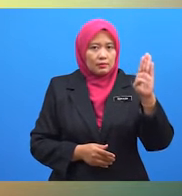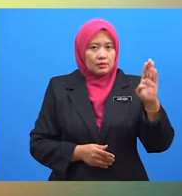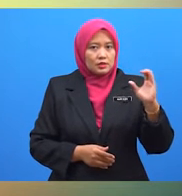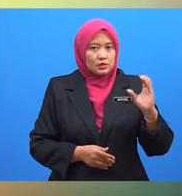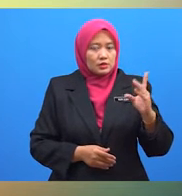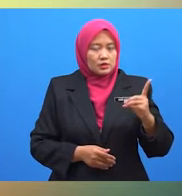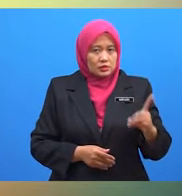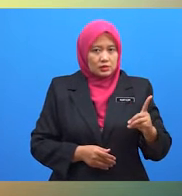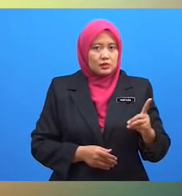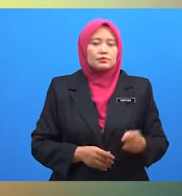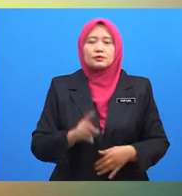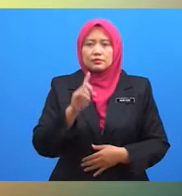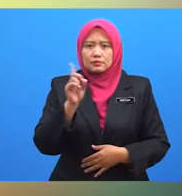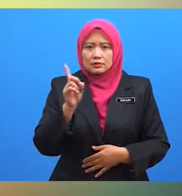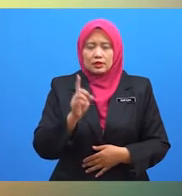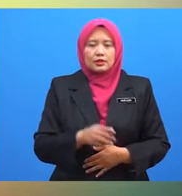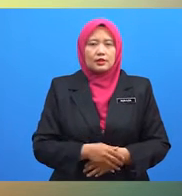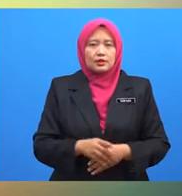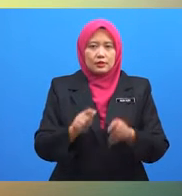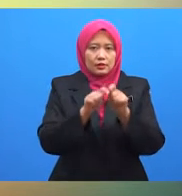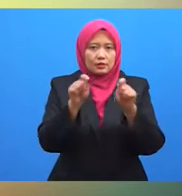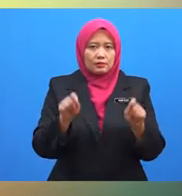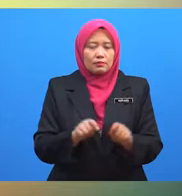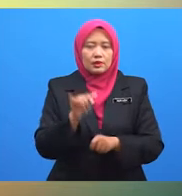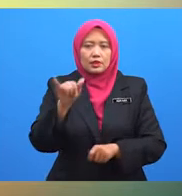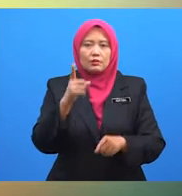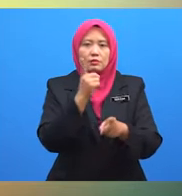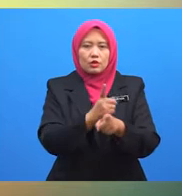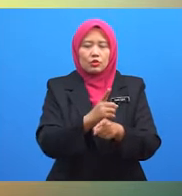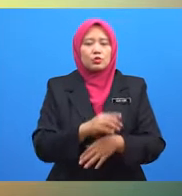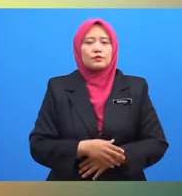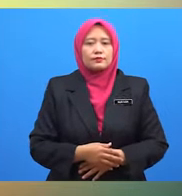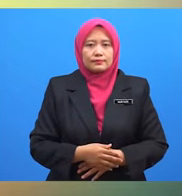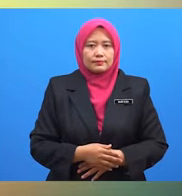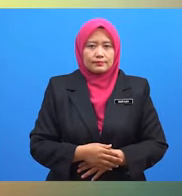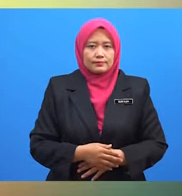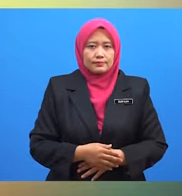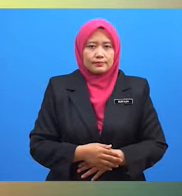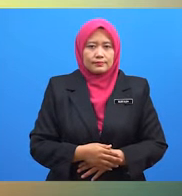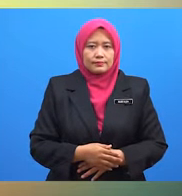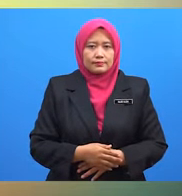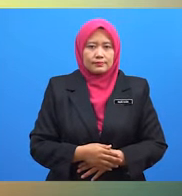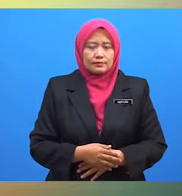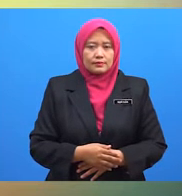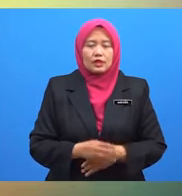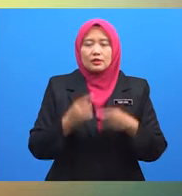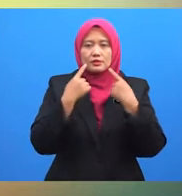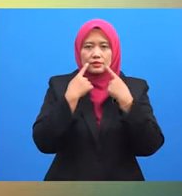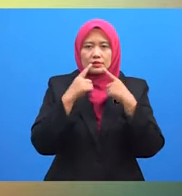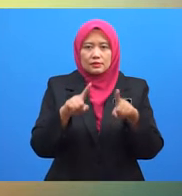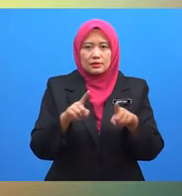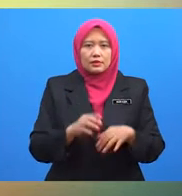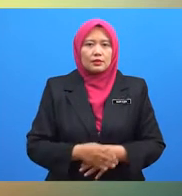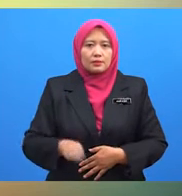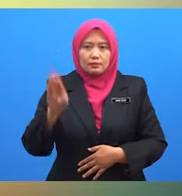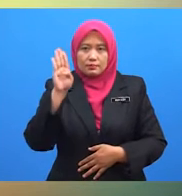Batu bersurat Talang Tuo. D. Batu bersurat Kedukan Bukit. Jawapannya